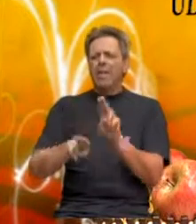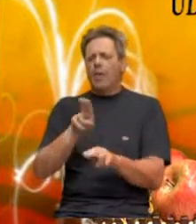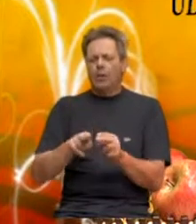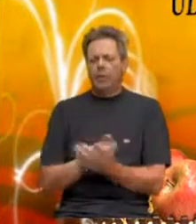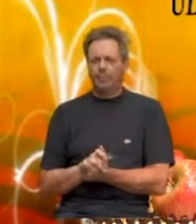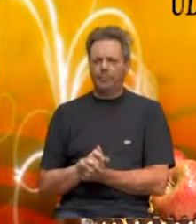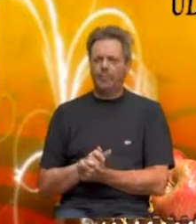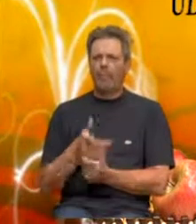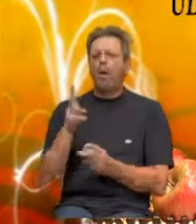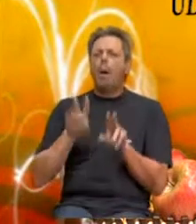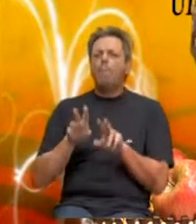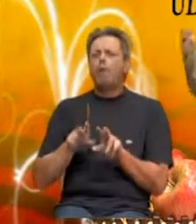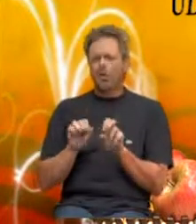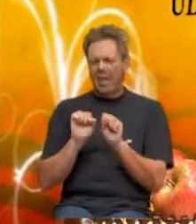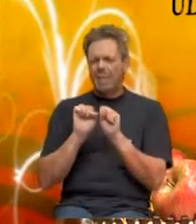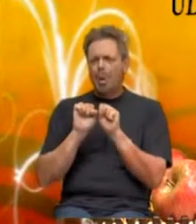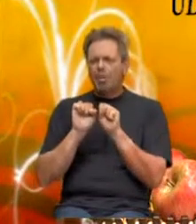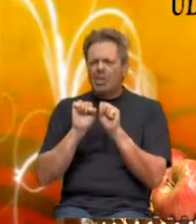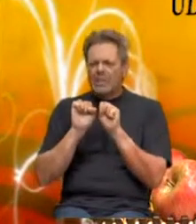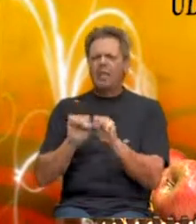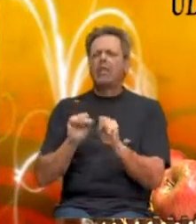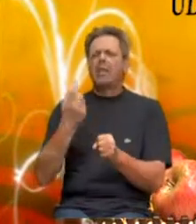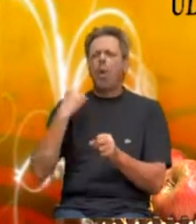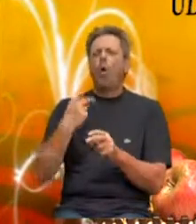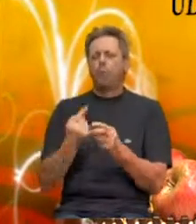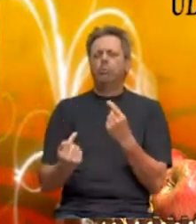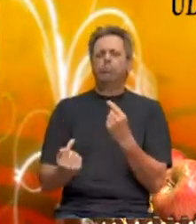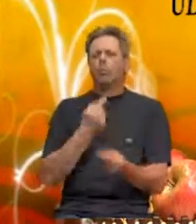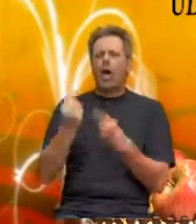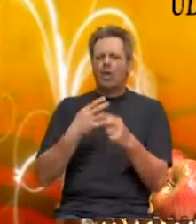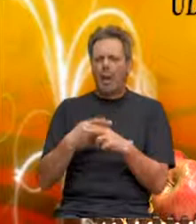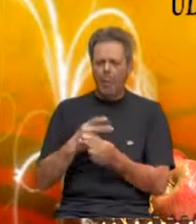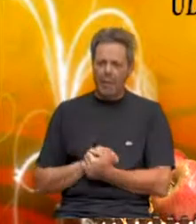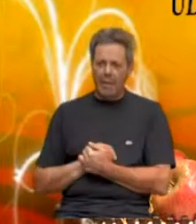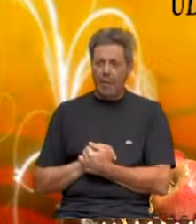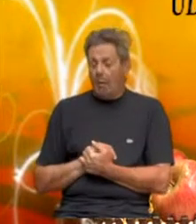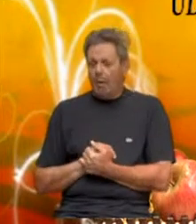reći. Da li mi imamo sve uvjete ili je čovjek toliko